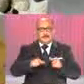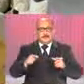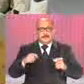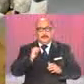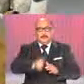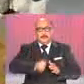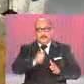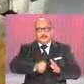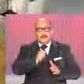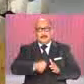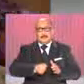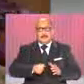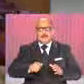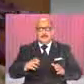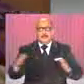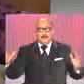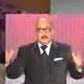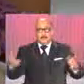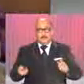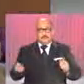ولاية صفاقس.